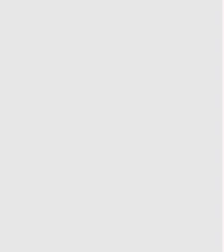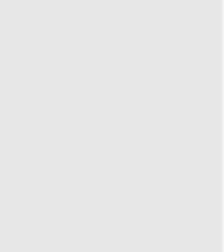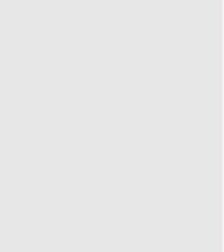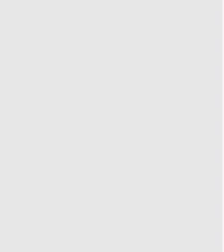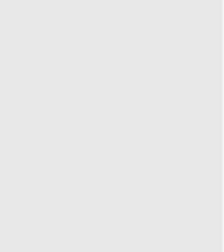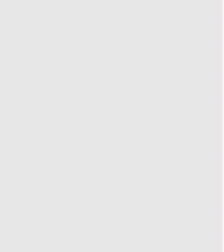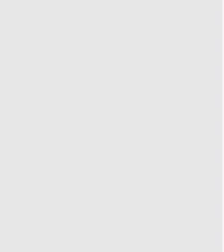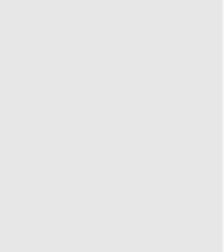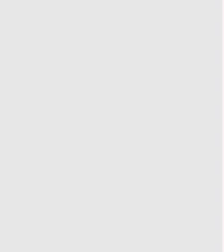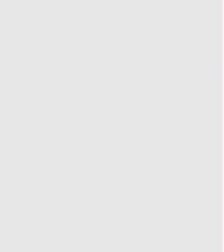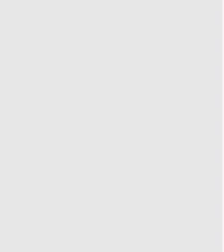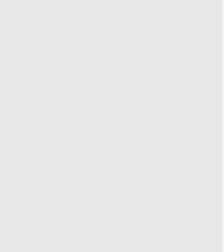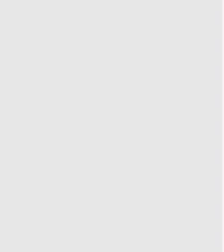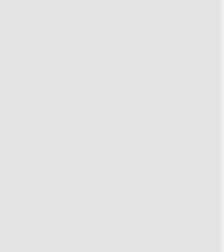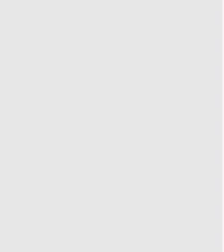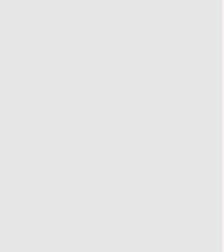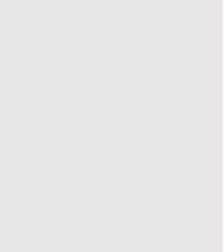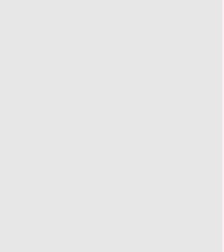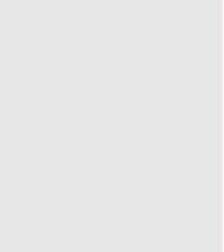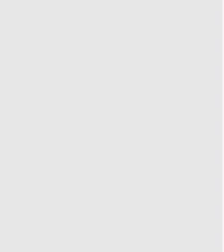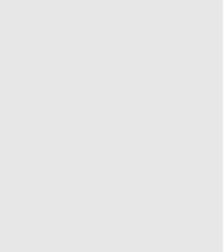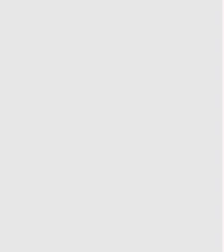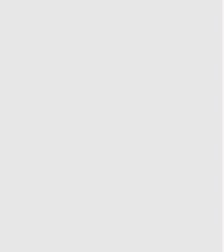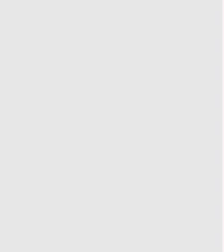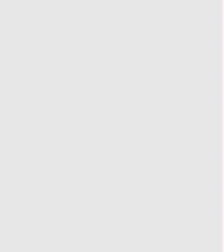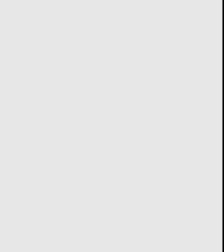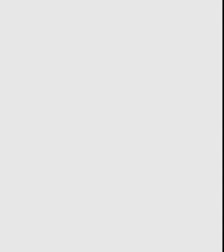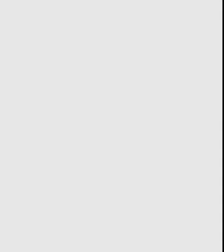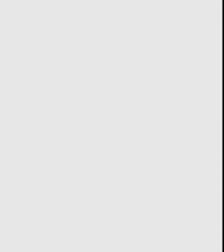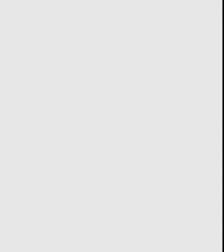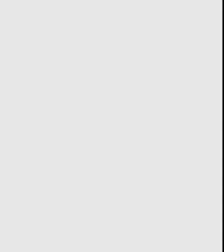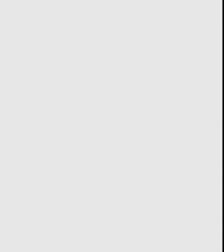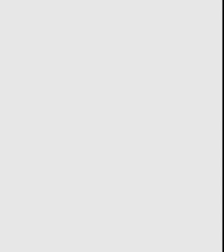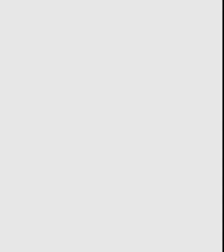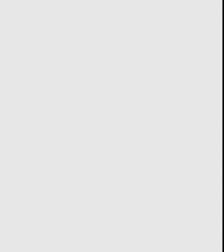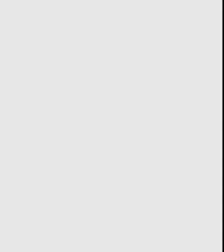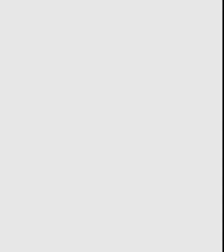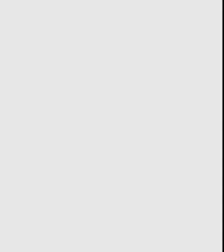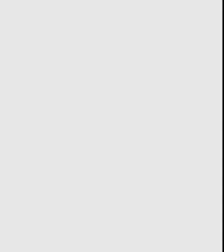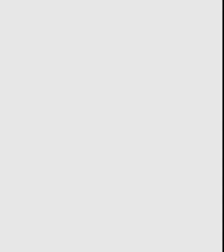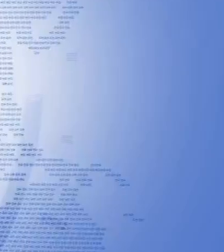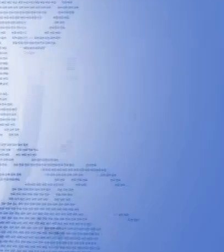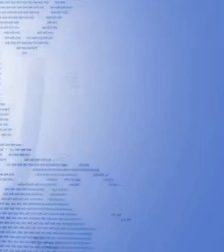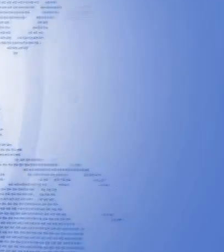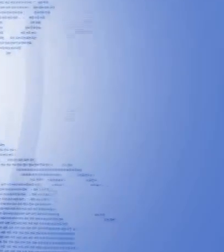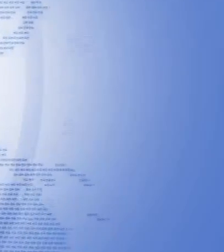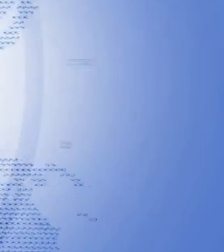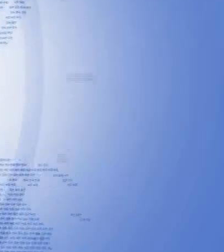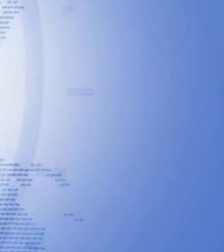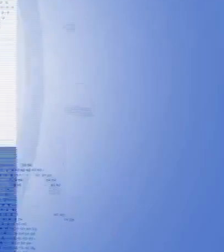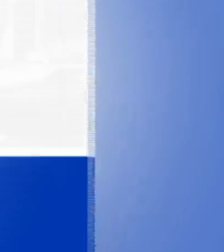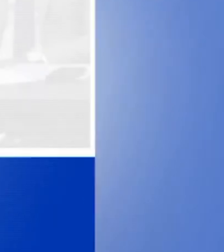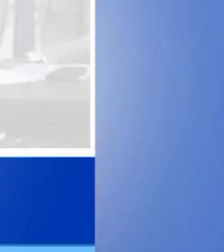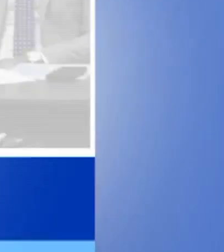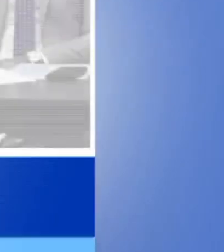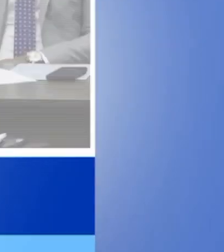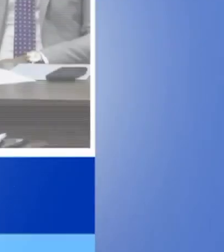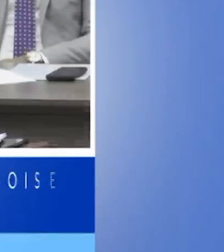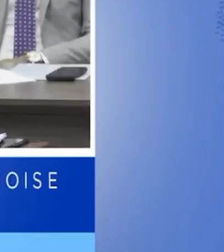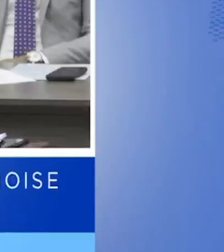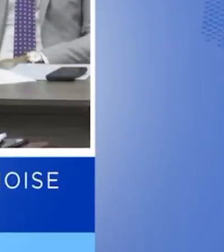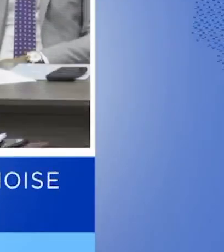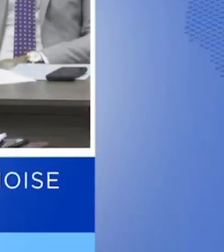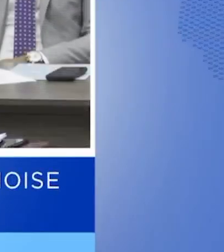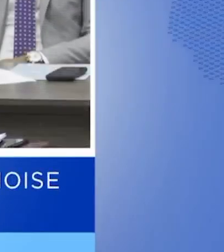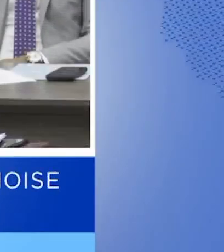www.gouf.bj/coronavirus ceci est un message du gouvernement de la République du Bénin consultation